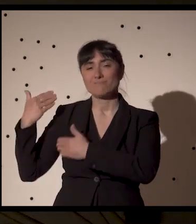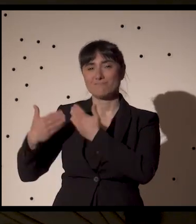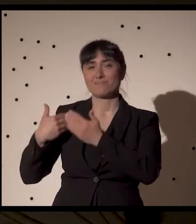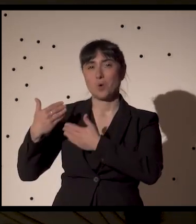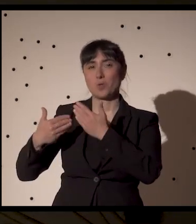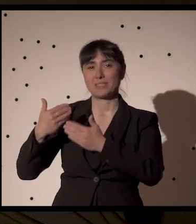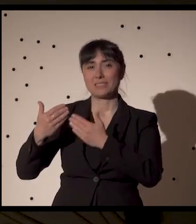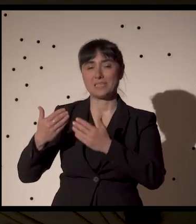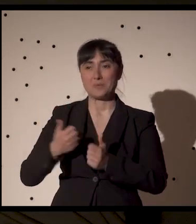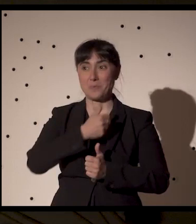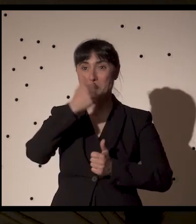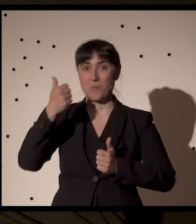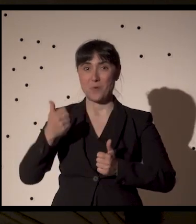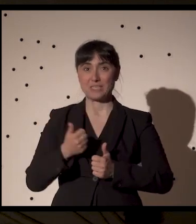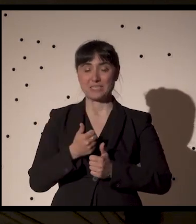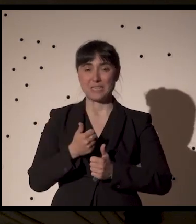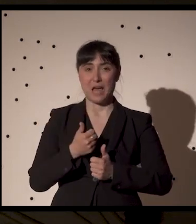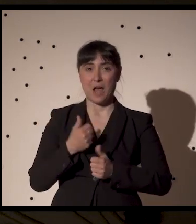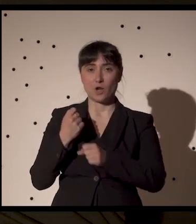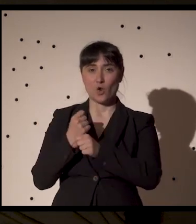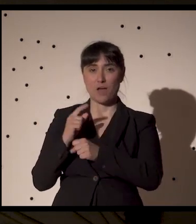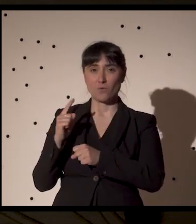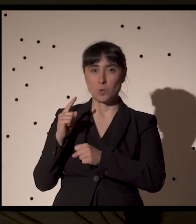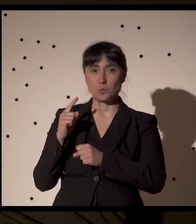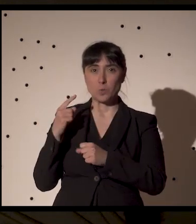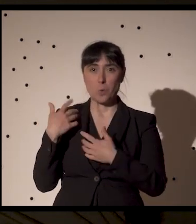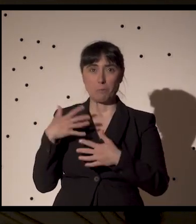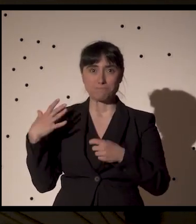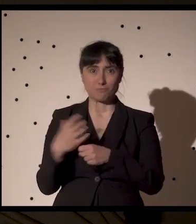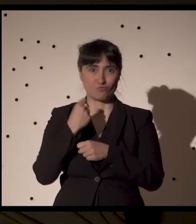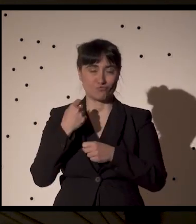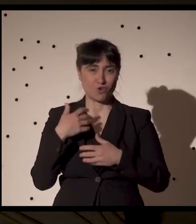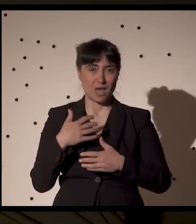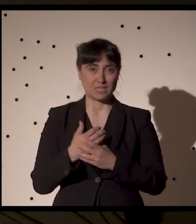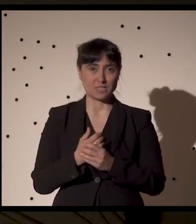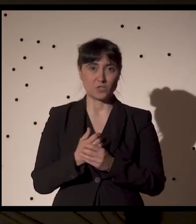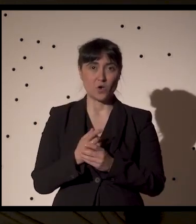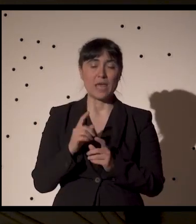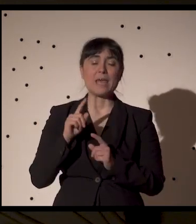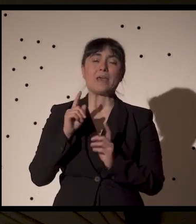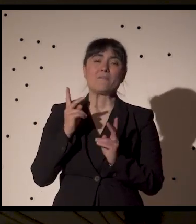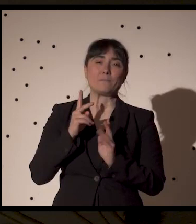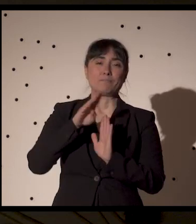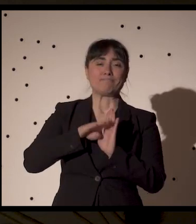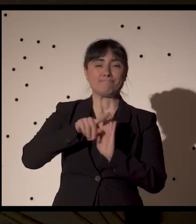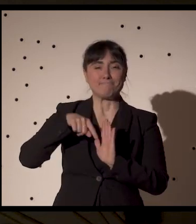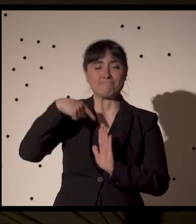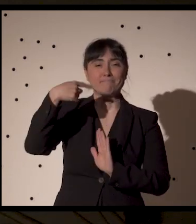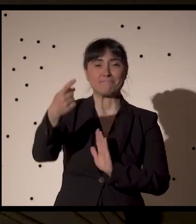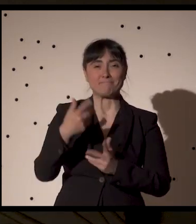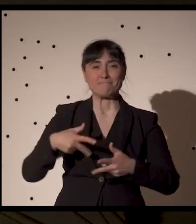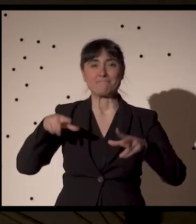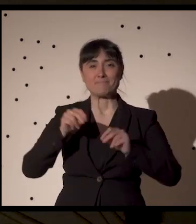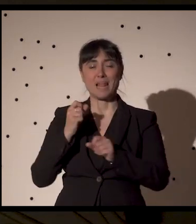quest'anno Anatomia di un suicidio anticipo anche che riprenderemo poi Anatomia di un suicidio la prossima stagione e